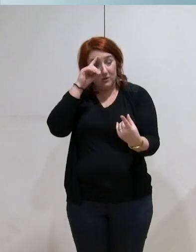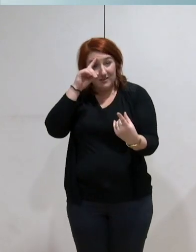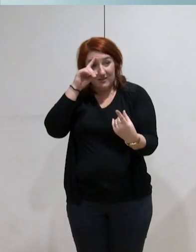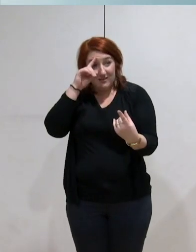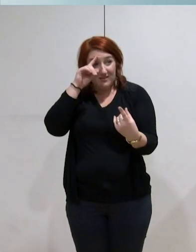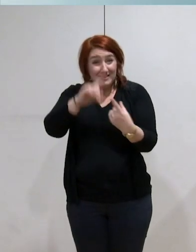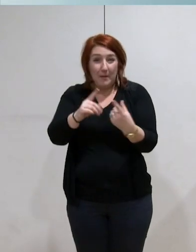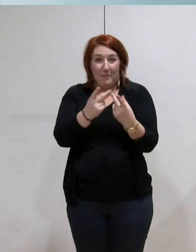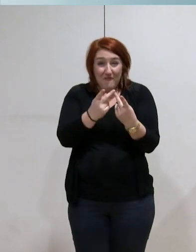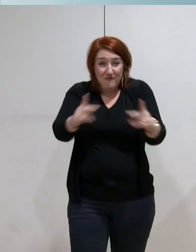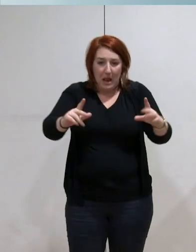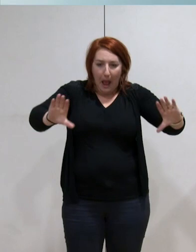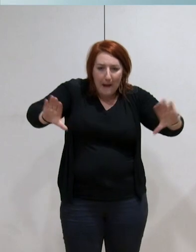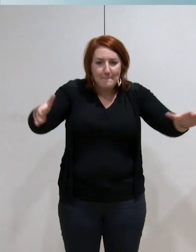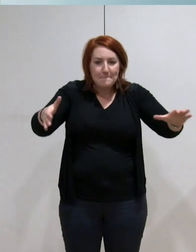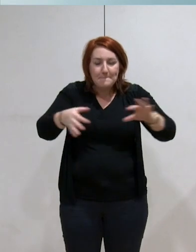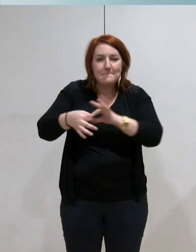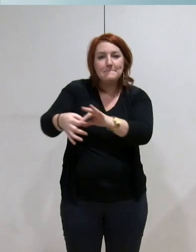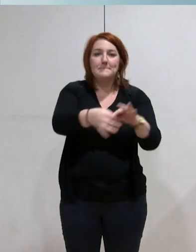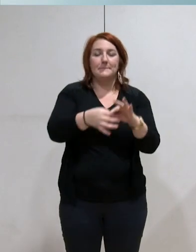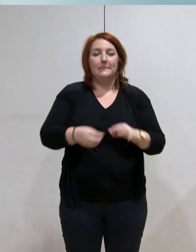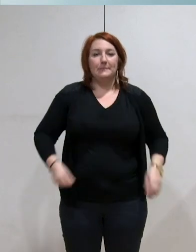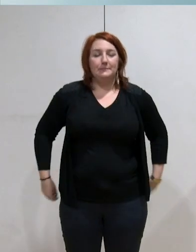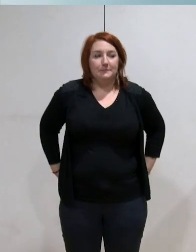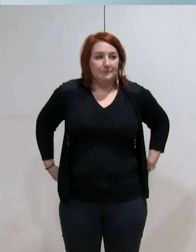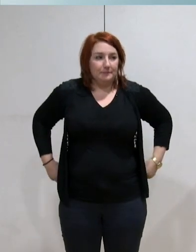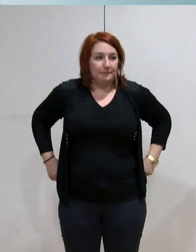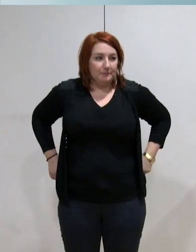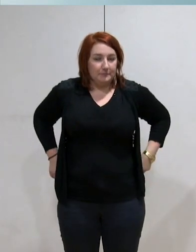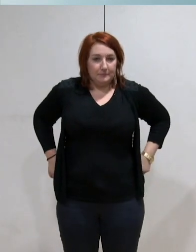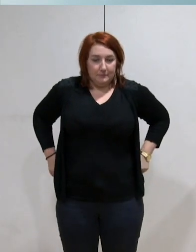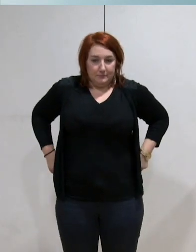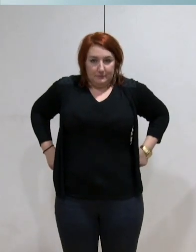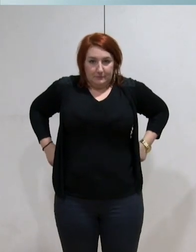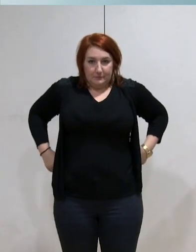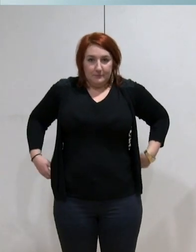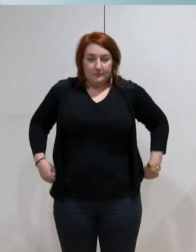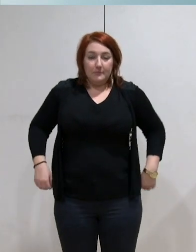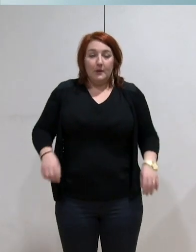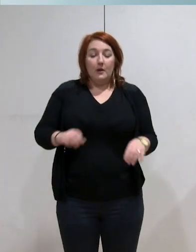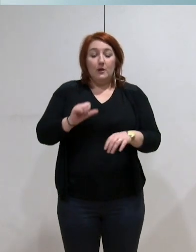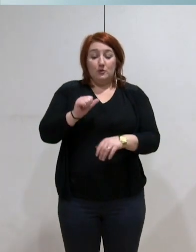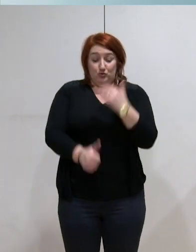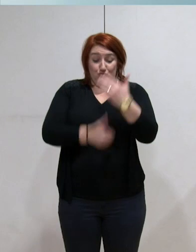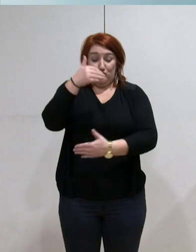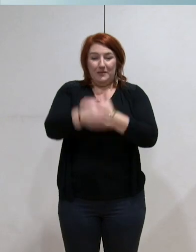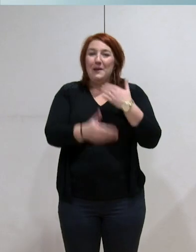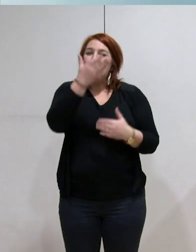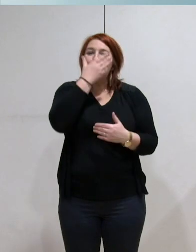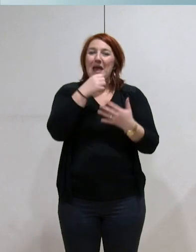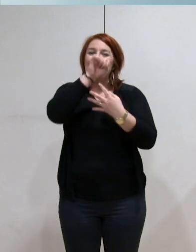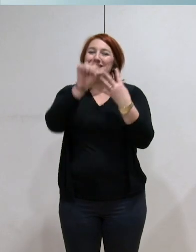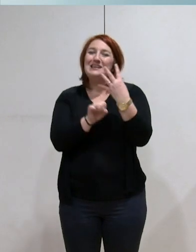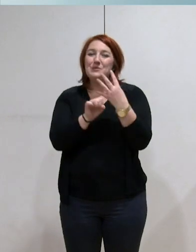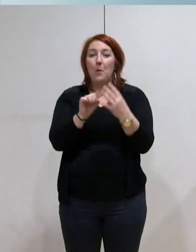notre ville que cela soit aussi à propos de la première édition de la Journée de la belle saison au